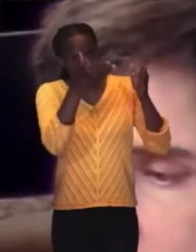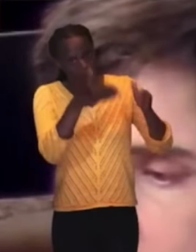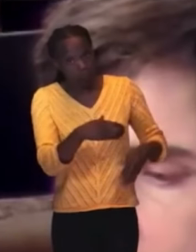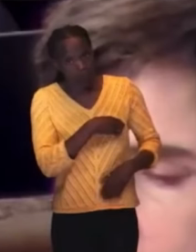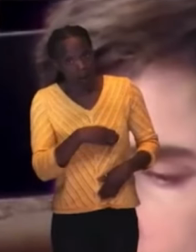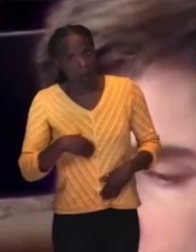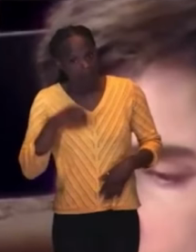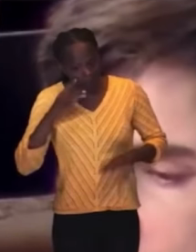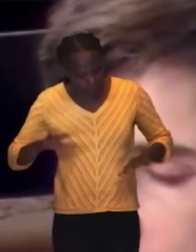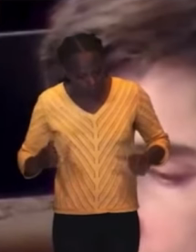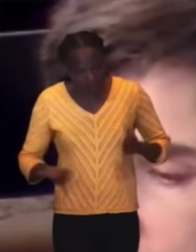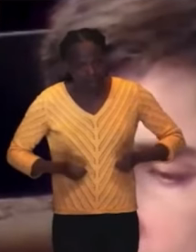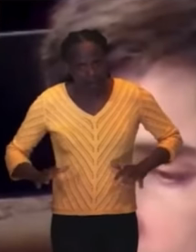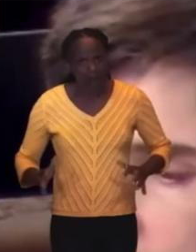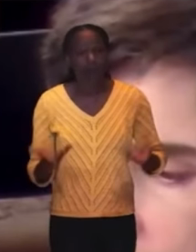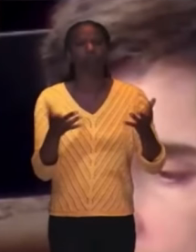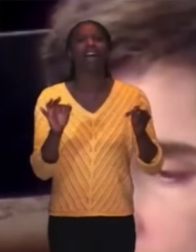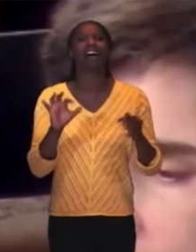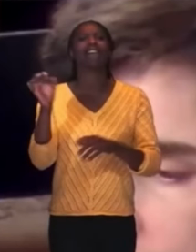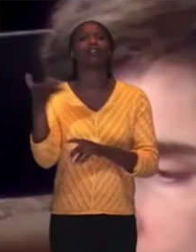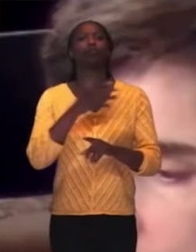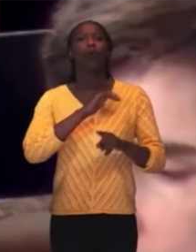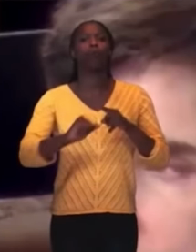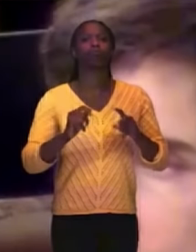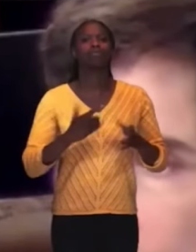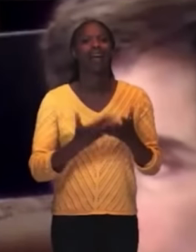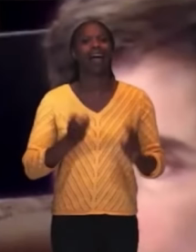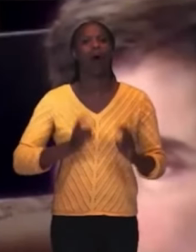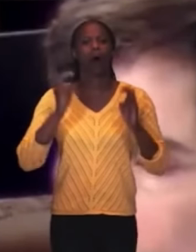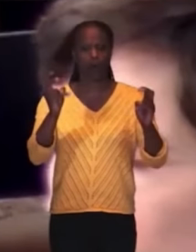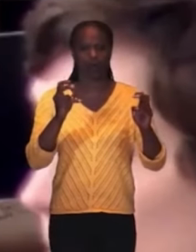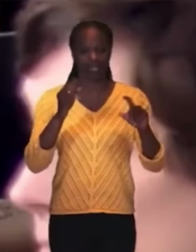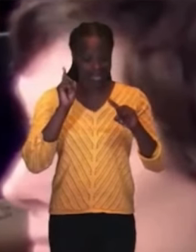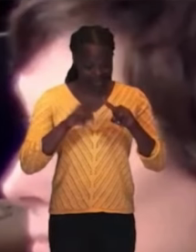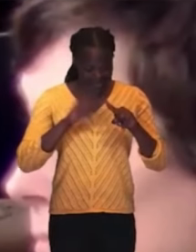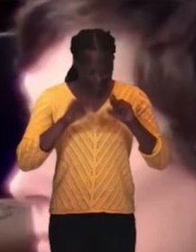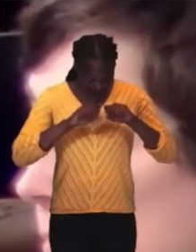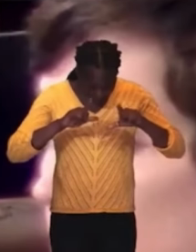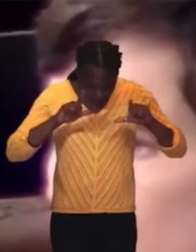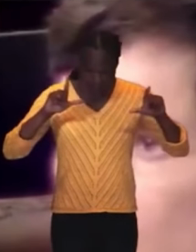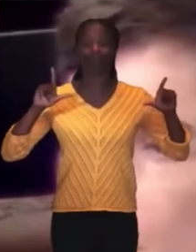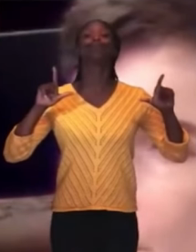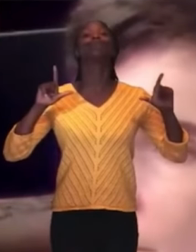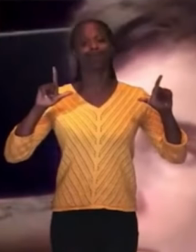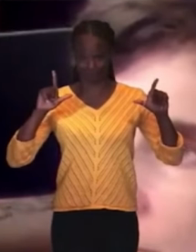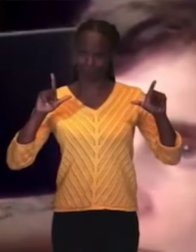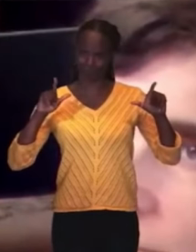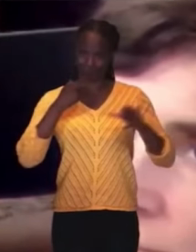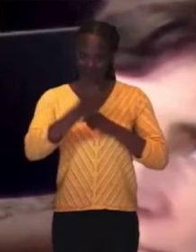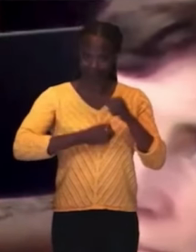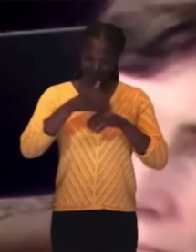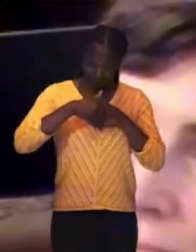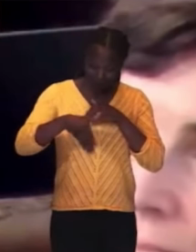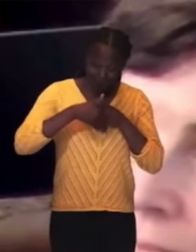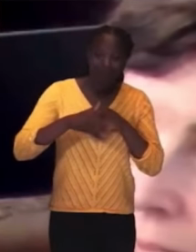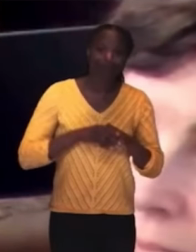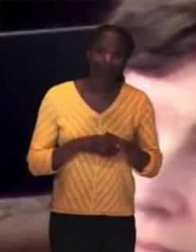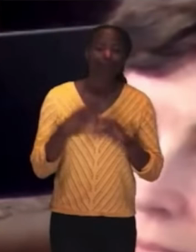services, pour que les taux de réalisation augmentent. Mais enfin, quand même, quand on regarde un peu dans le détail, cette année, vous nous expliquez très savamment, en